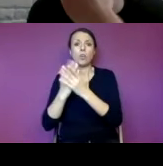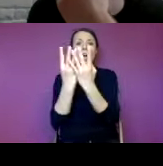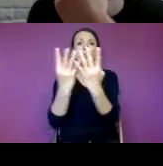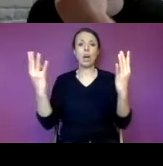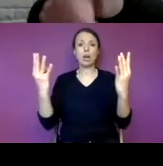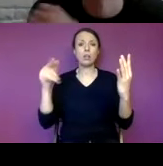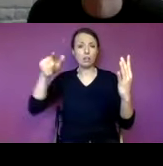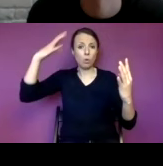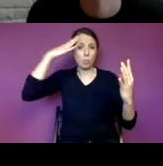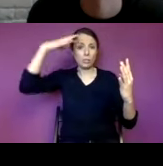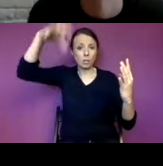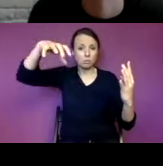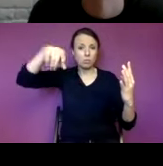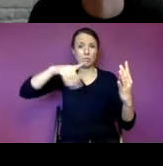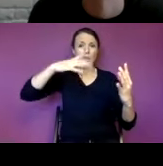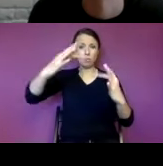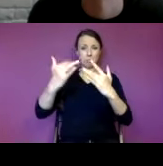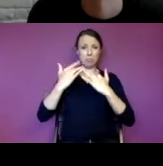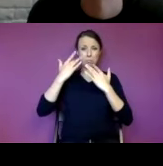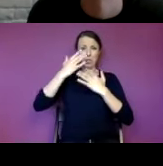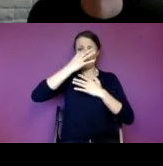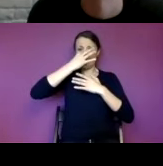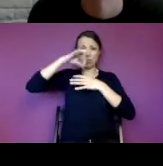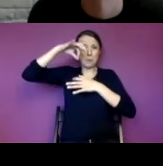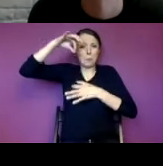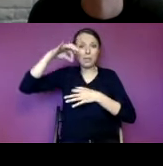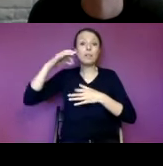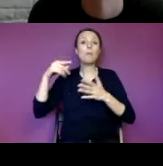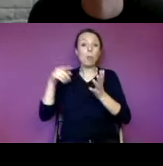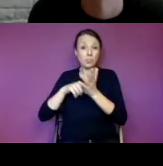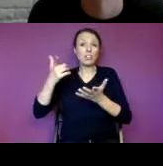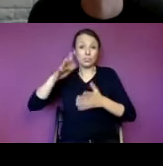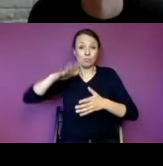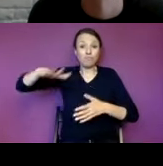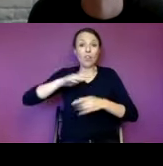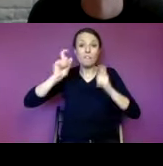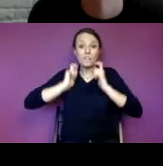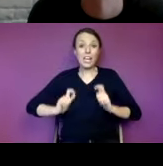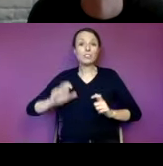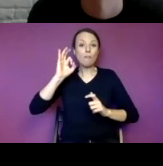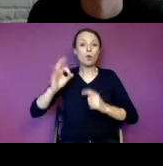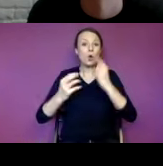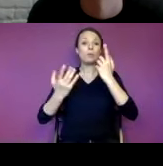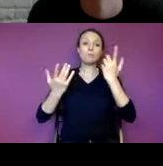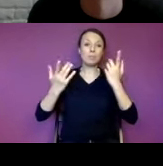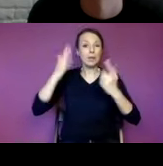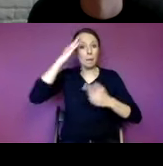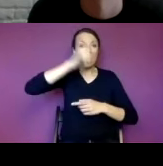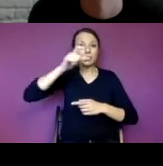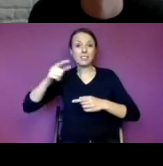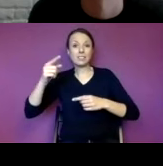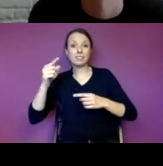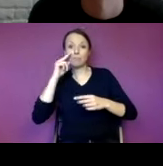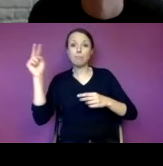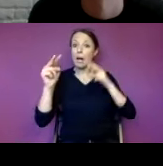Więc jakby nie jest to wyłącznie sytuacja, w której to ci napływowi mieszkańcy wsi mają kłopot z tym, jak wieś się modernizuje, ale